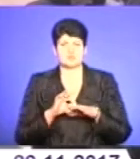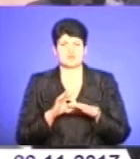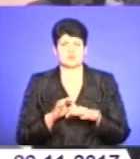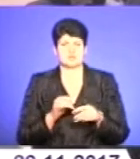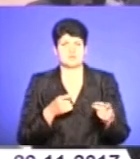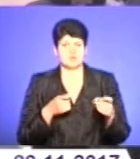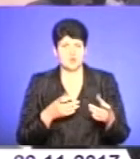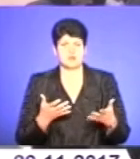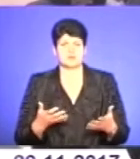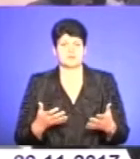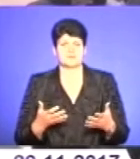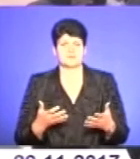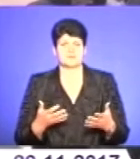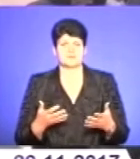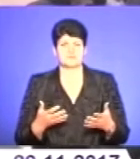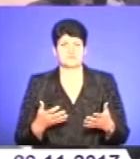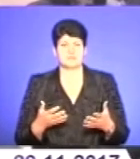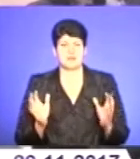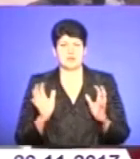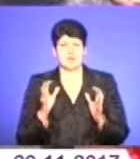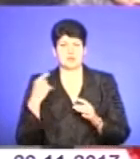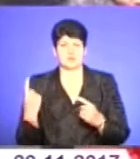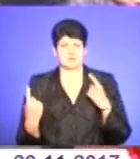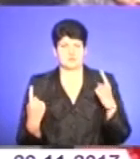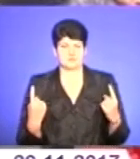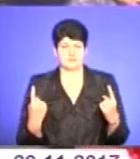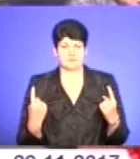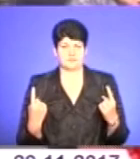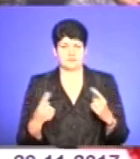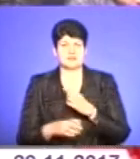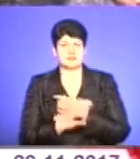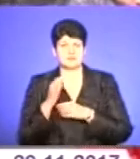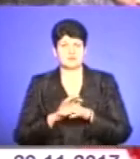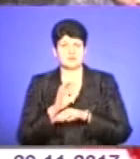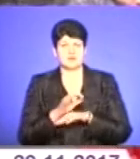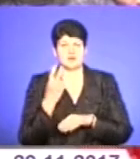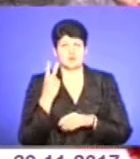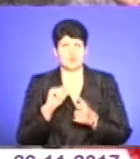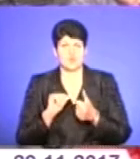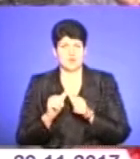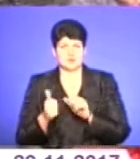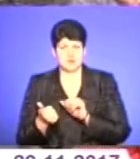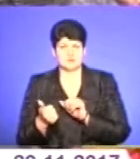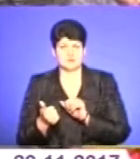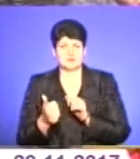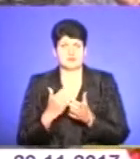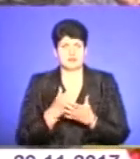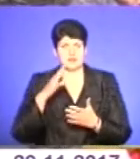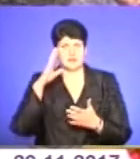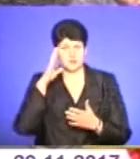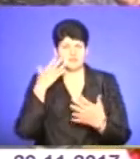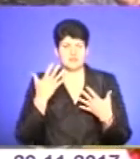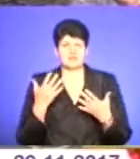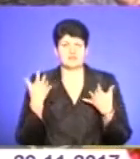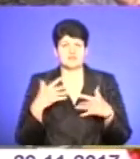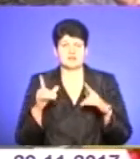зброї, і берегти одне одного. На схід відправляюся вже другу ротацію. Є хлопці, які вже їздили